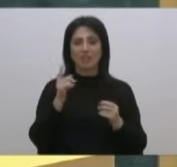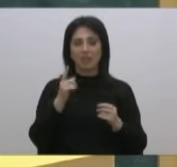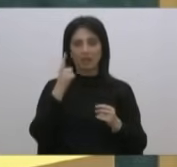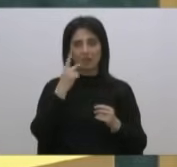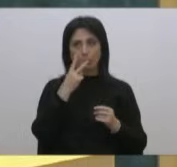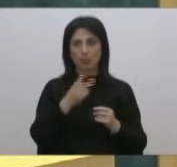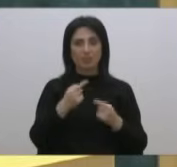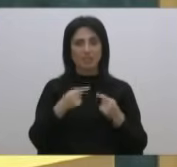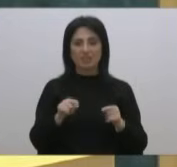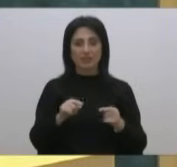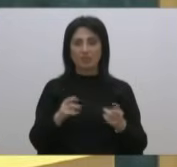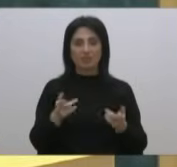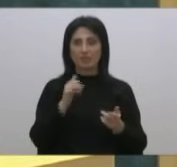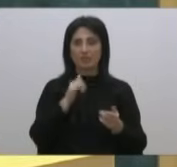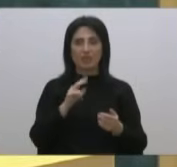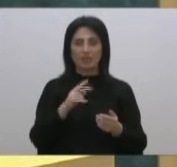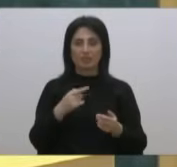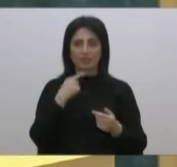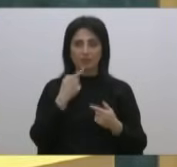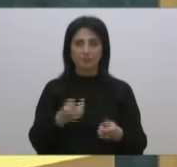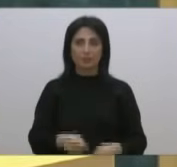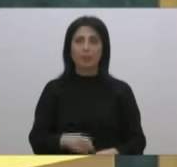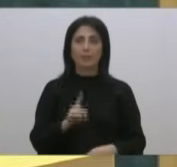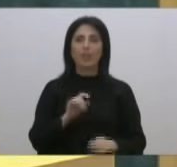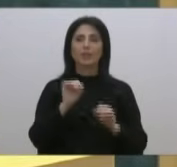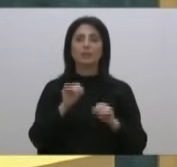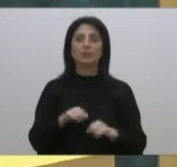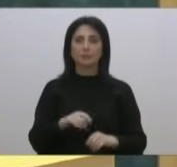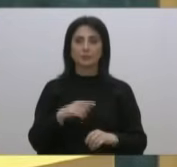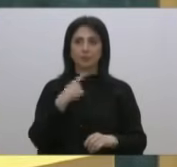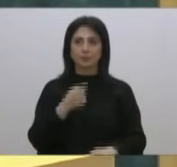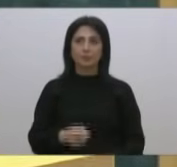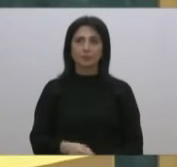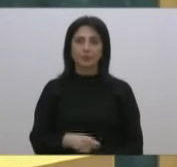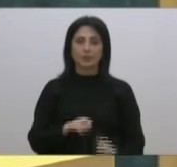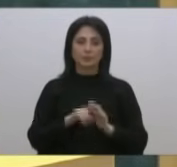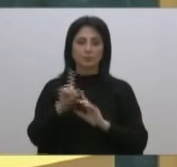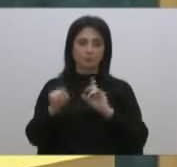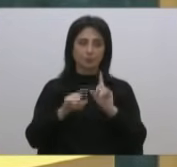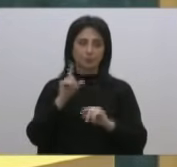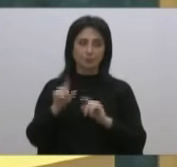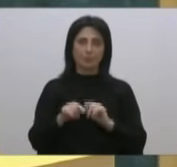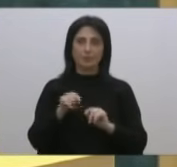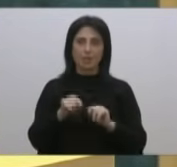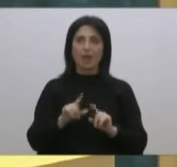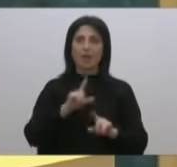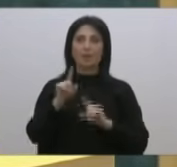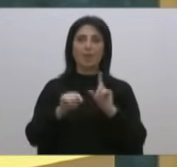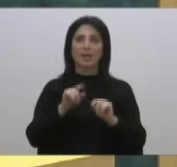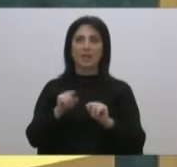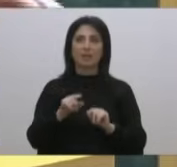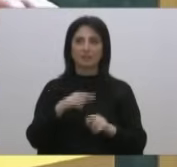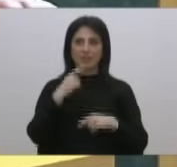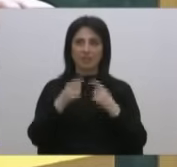მოიხმოთ, საწინააღმდეგოს უბრალოდ ვერ დაამტკიცებთ. რაც შეეხება მიგრაციას, აქ